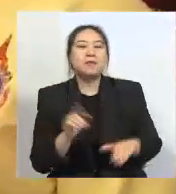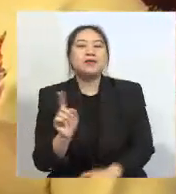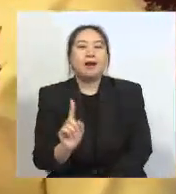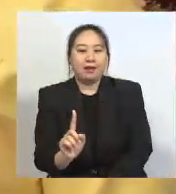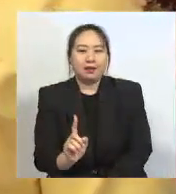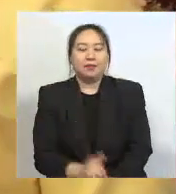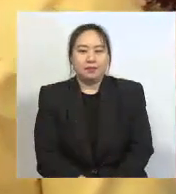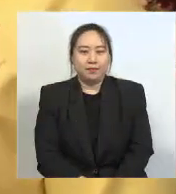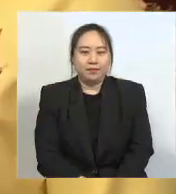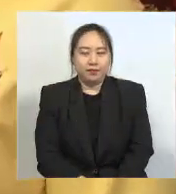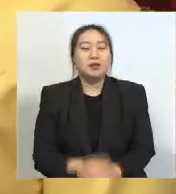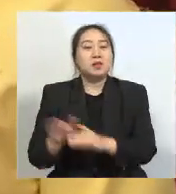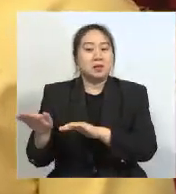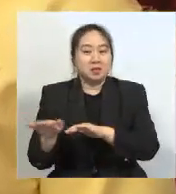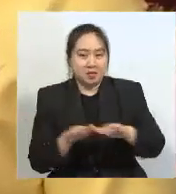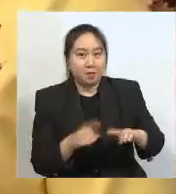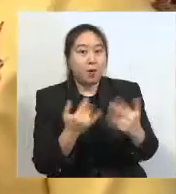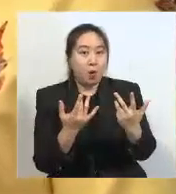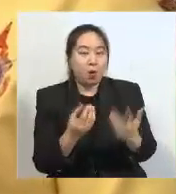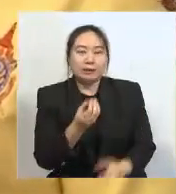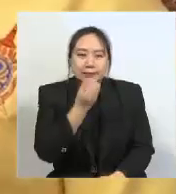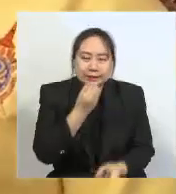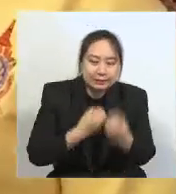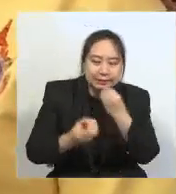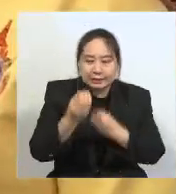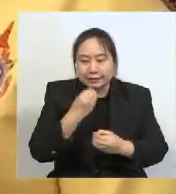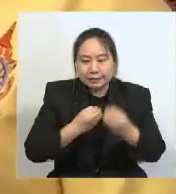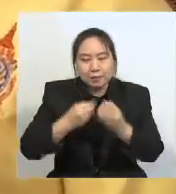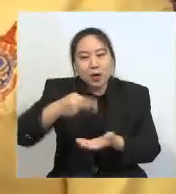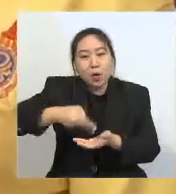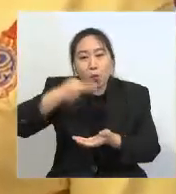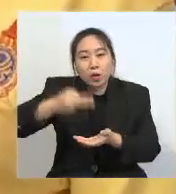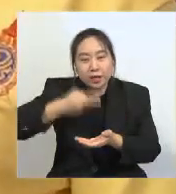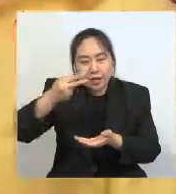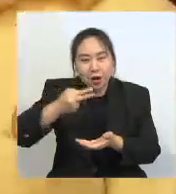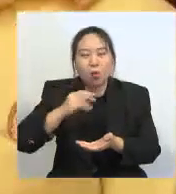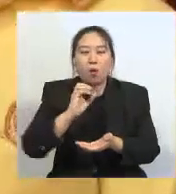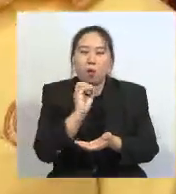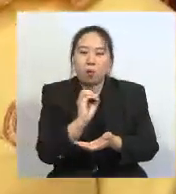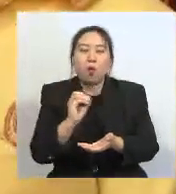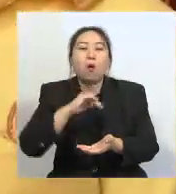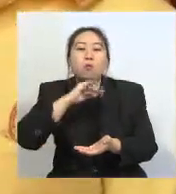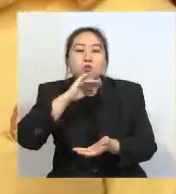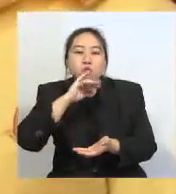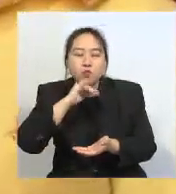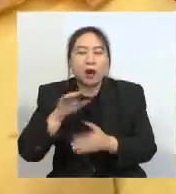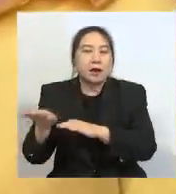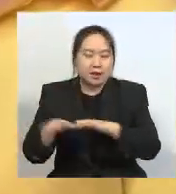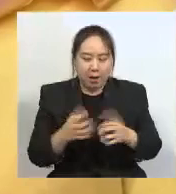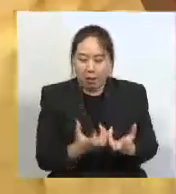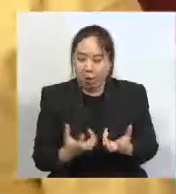ก็จะแจกอาหารนะคะเป็นก๋วยเตี๋ยวลูกชิ้นหมูยูนานแจกก็